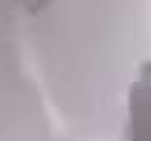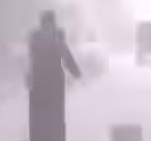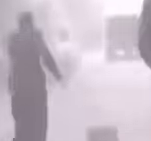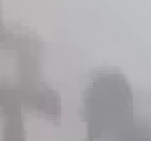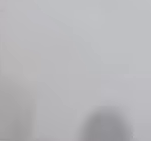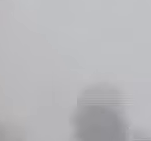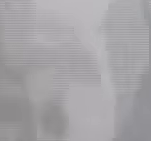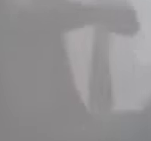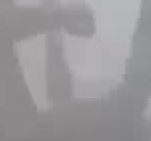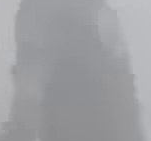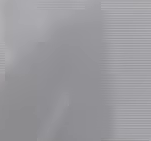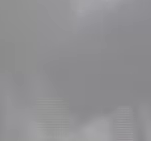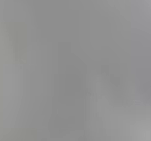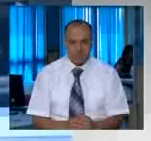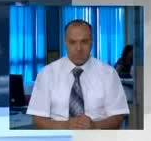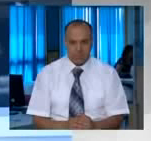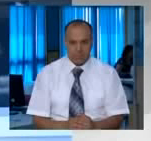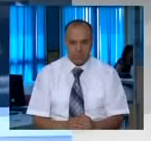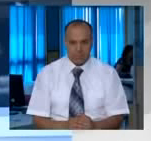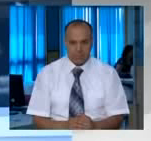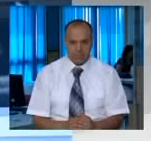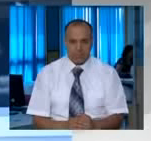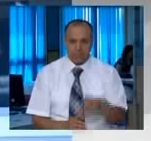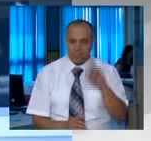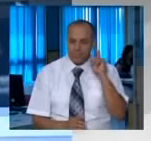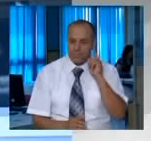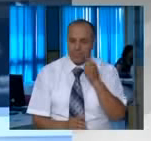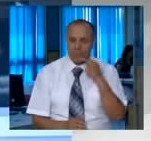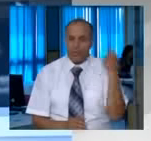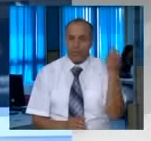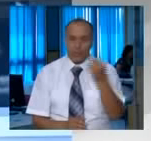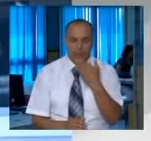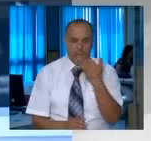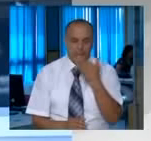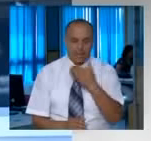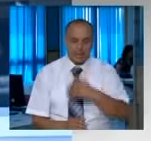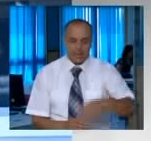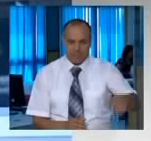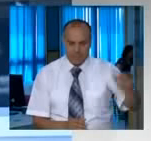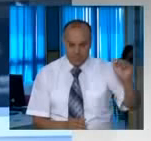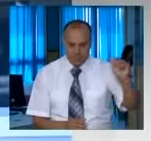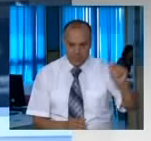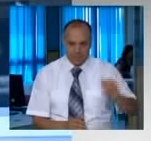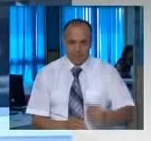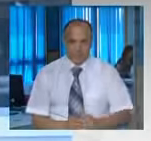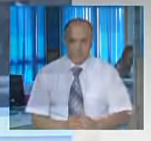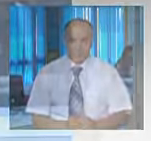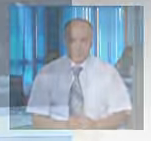شكرا على حسن المتابعة وإلى اللقاء.